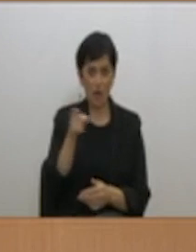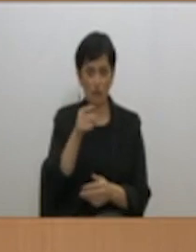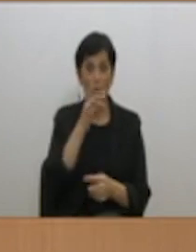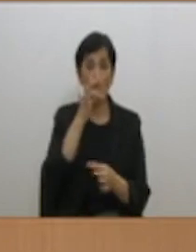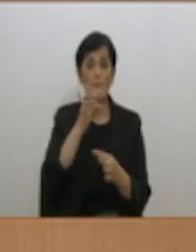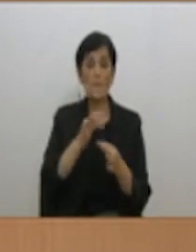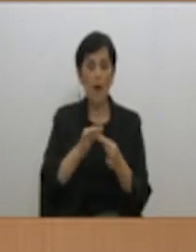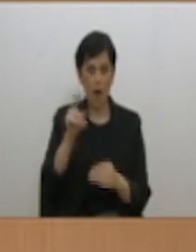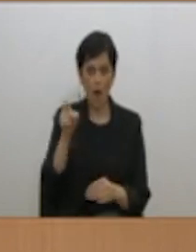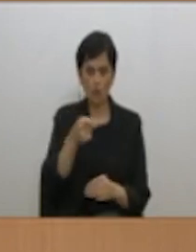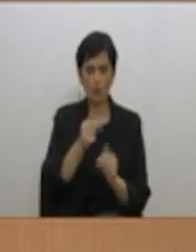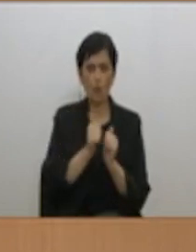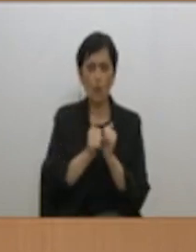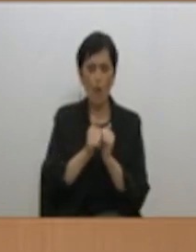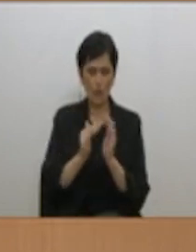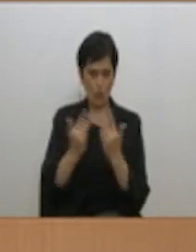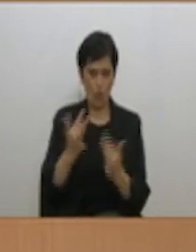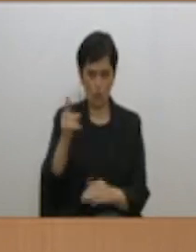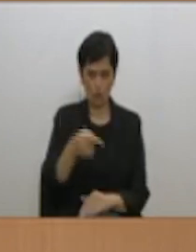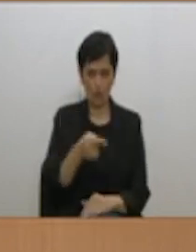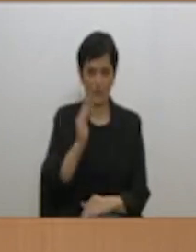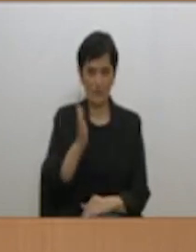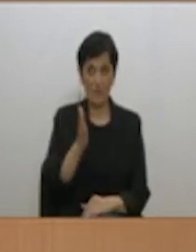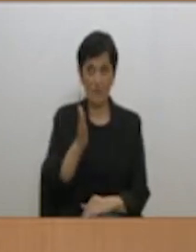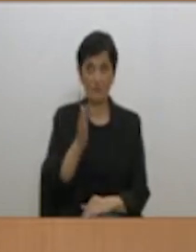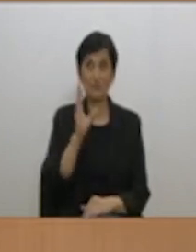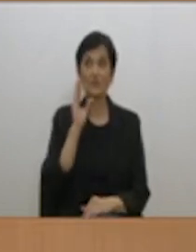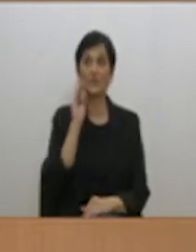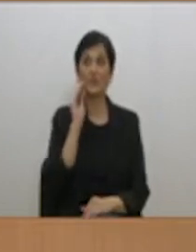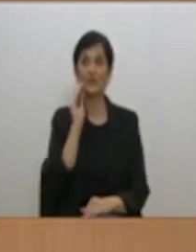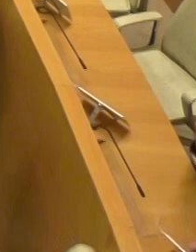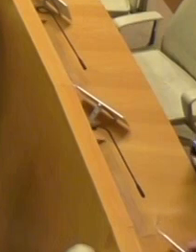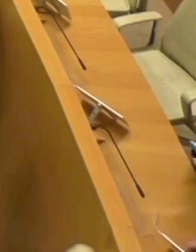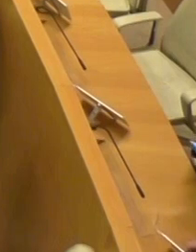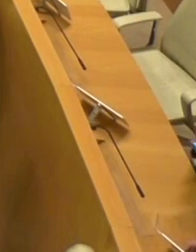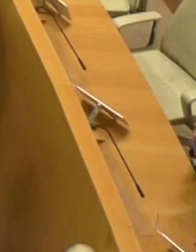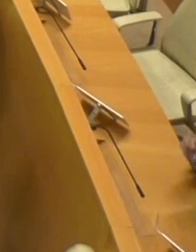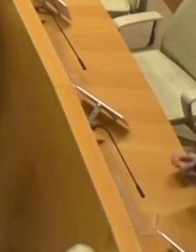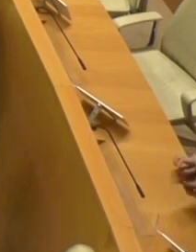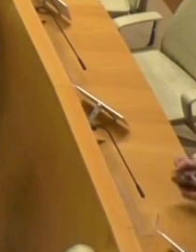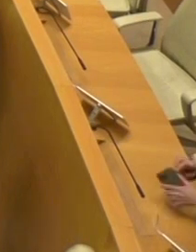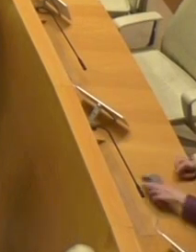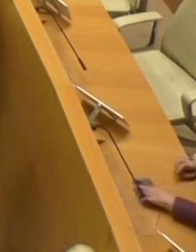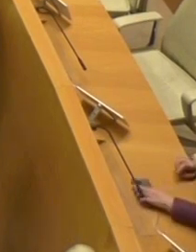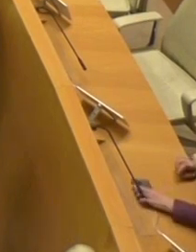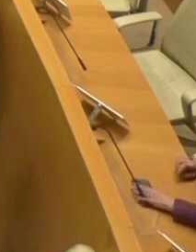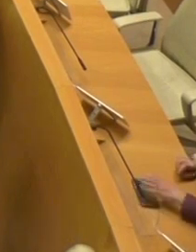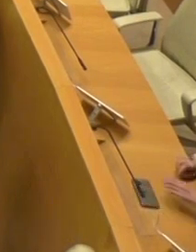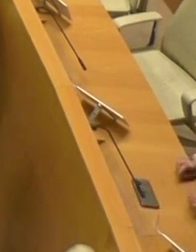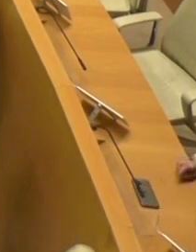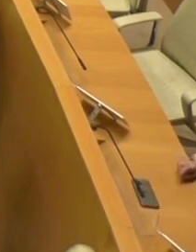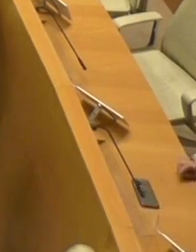პასუხს ნამდვილად ყოველთვის მოგთხოვთ. ურთიერთ ბრალდებების საკანონმდებლო ორგანოში ამჯერად რუსეთში განვითარებულ მოვლენებს